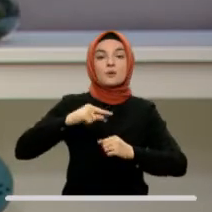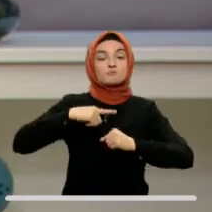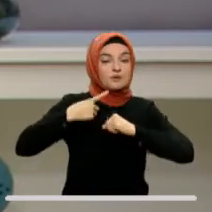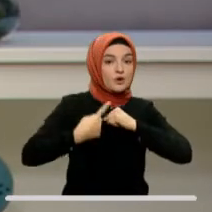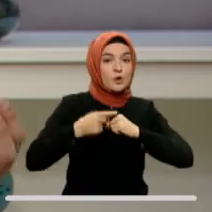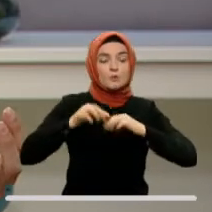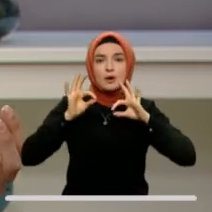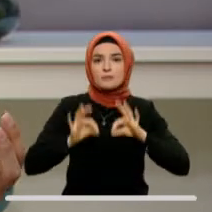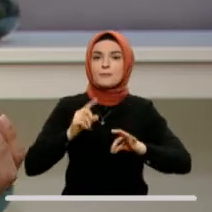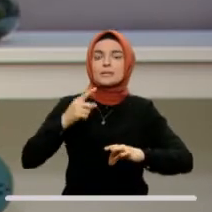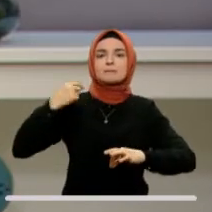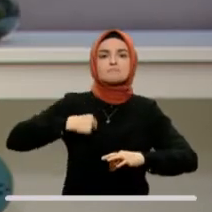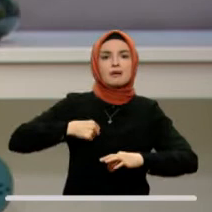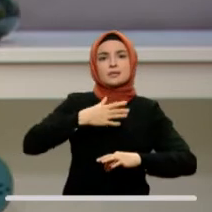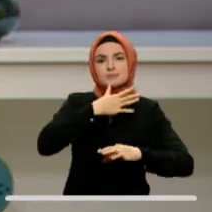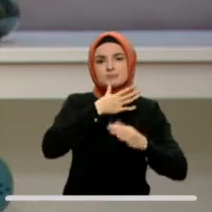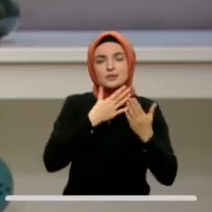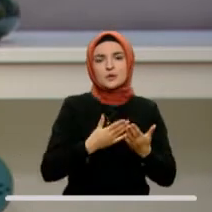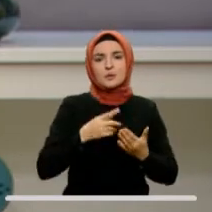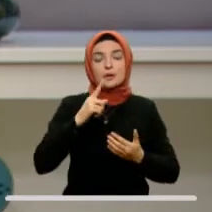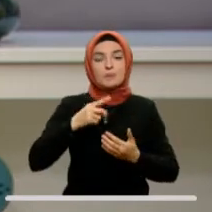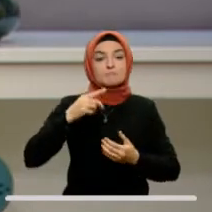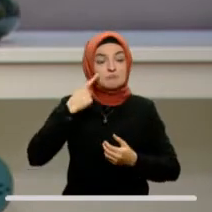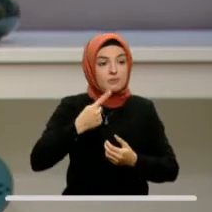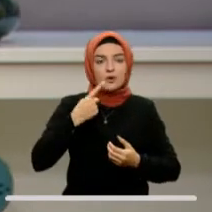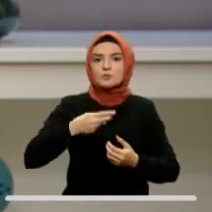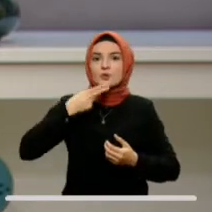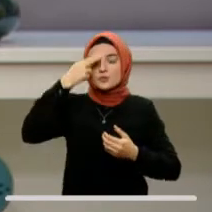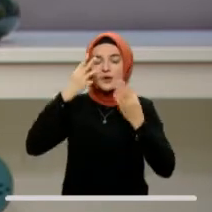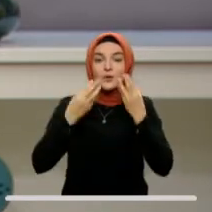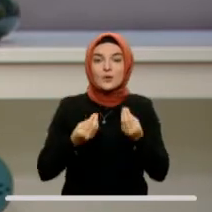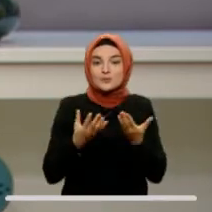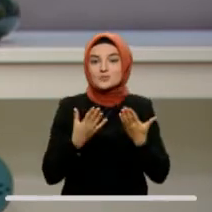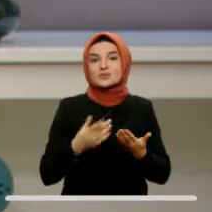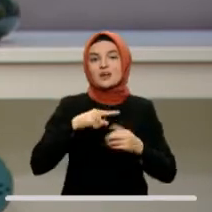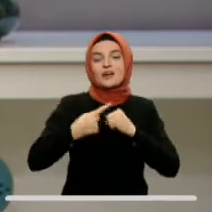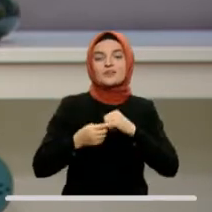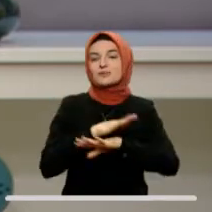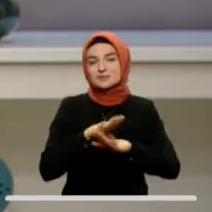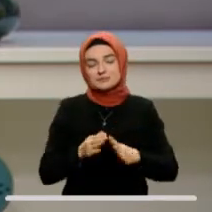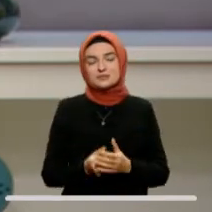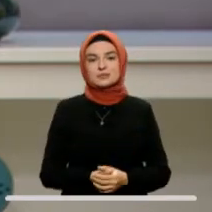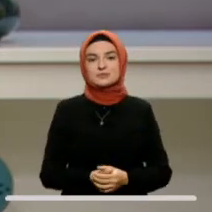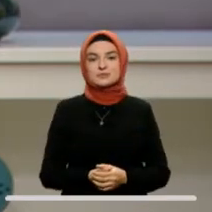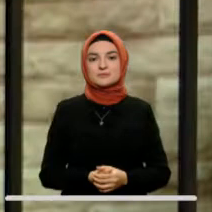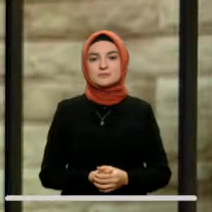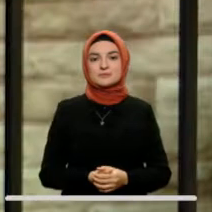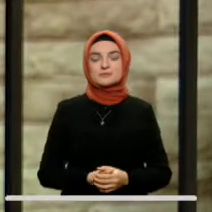Arkadaşlarıma da söylüyorum. Bir pazartesiyi biliyorum, farkındayım. Bir bakıyorum cuma gelmiş. Aa evet. Bugün cuma olmuş, hafta bitmiş. Gerçekten. Aralık